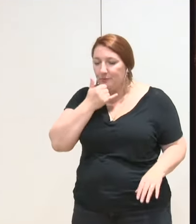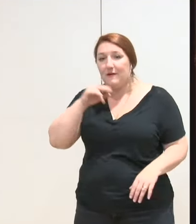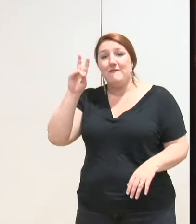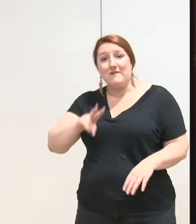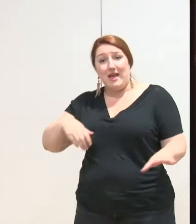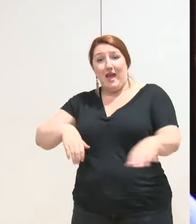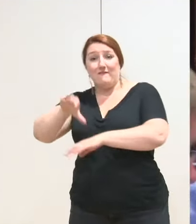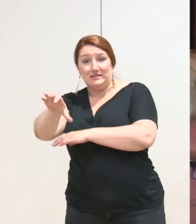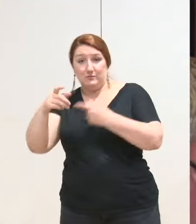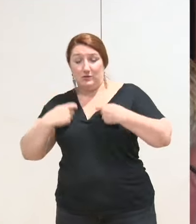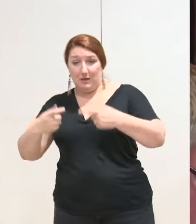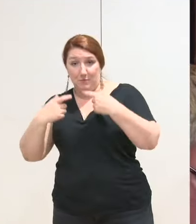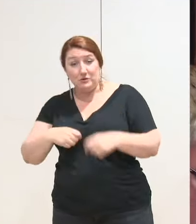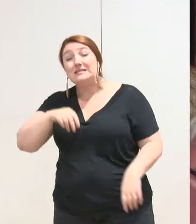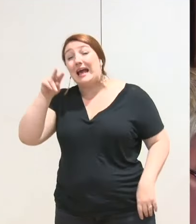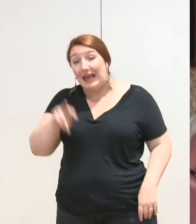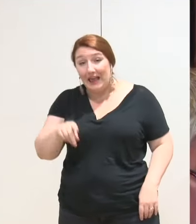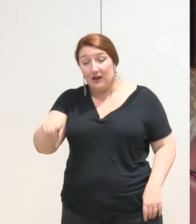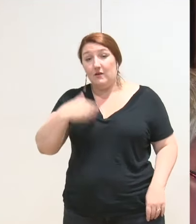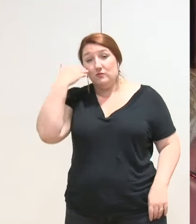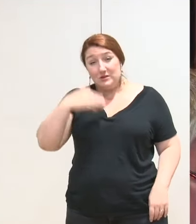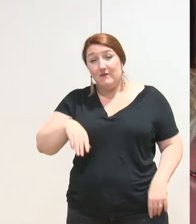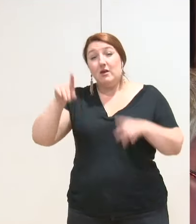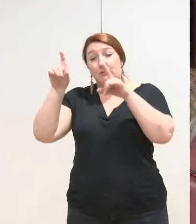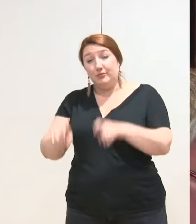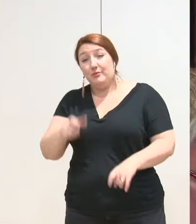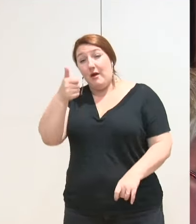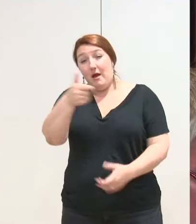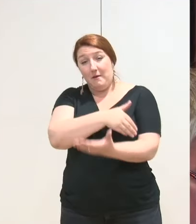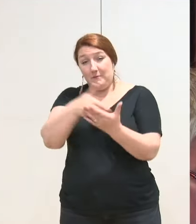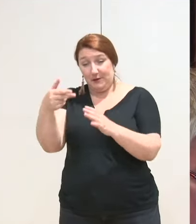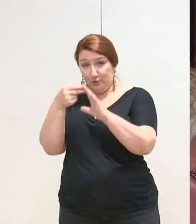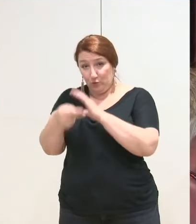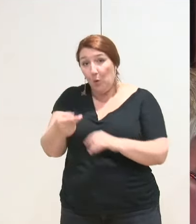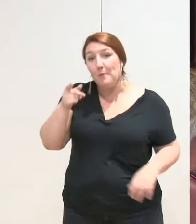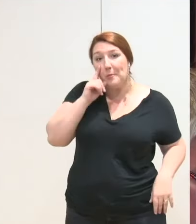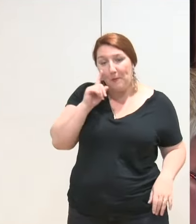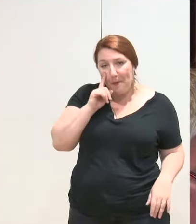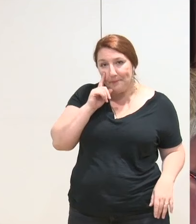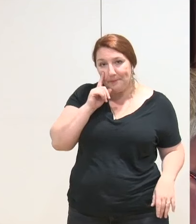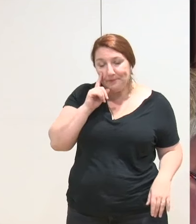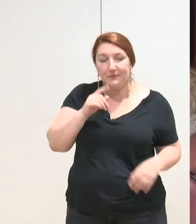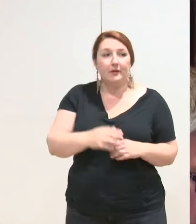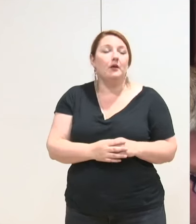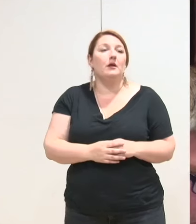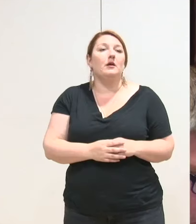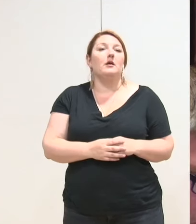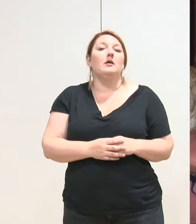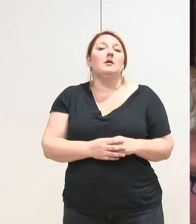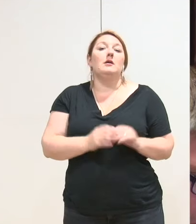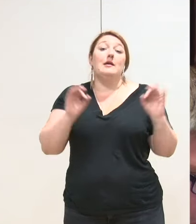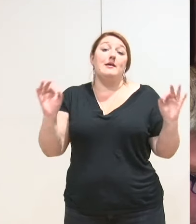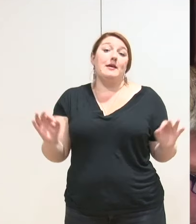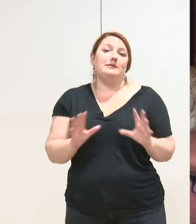moi que les dépenses d'investissement sont en baisse d'un millions d'euros essentiellement parce que nous avons versé une soute